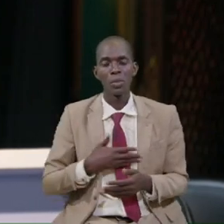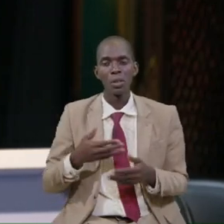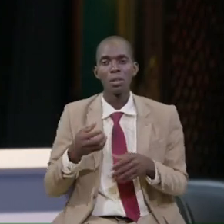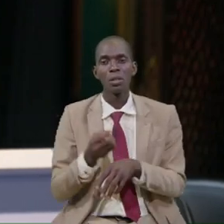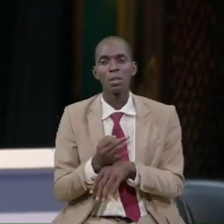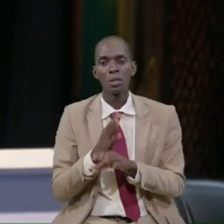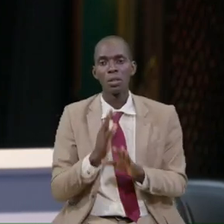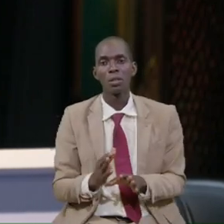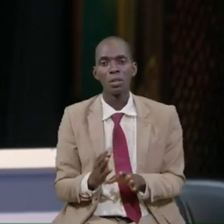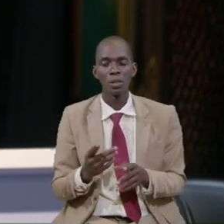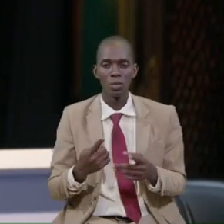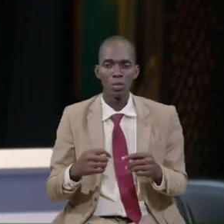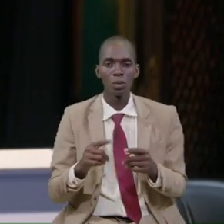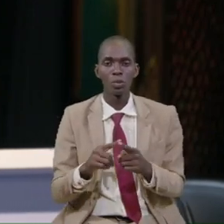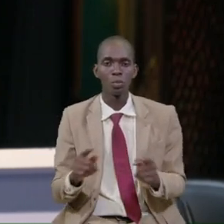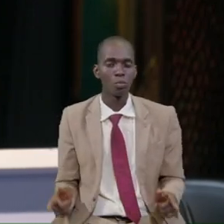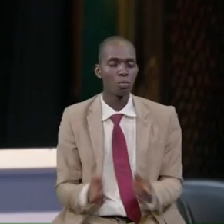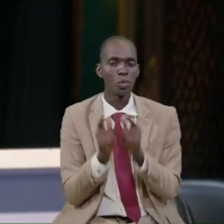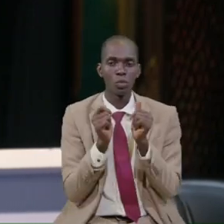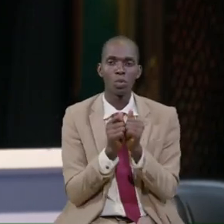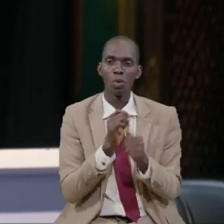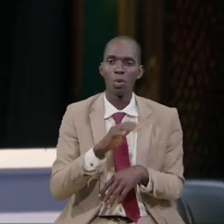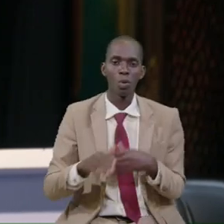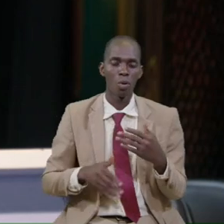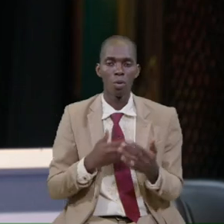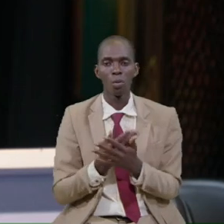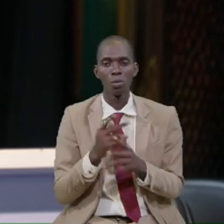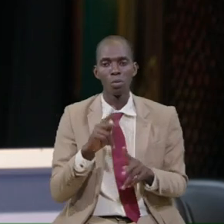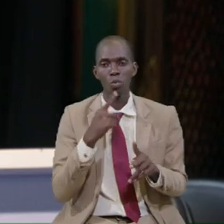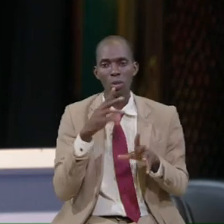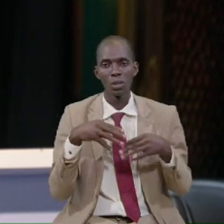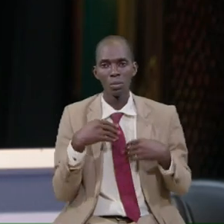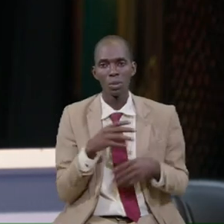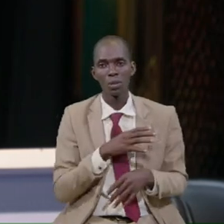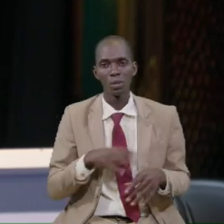Travaillons minutieusement pour prendre tous les noms.